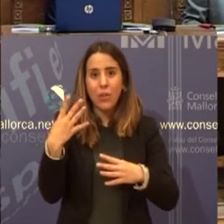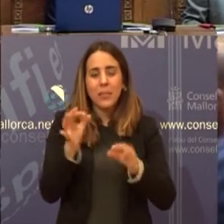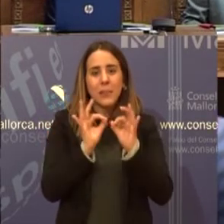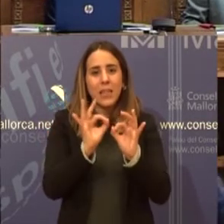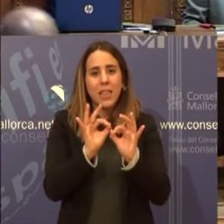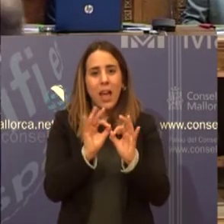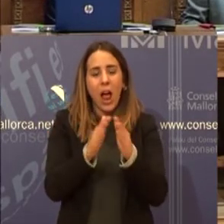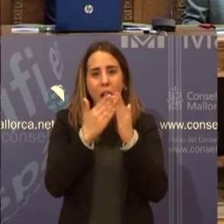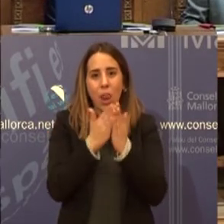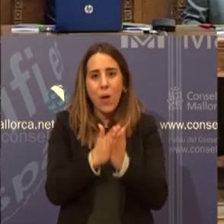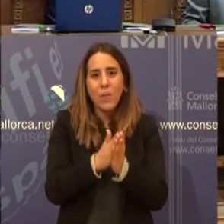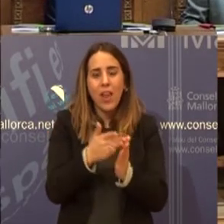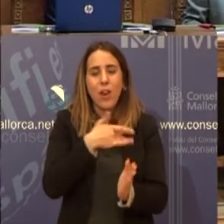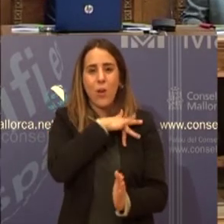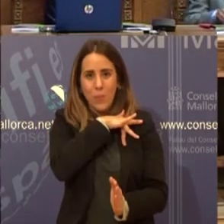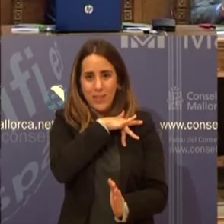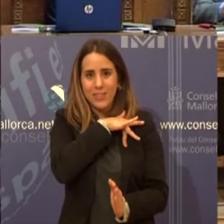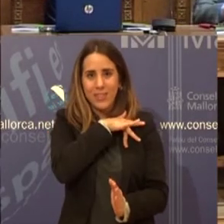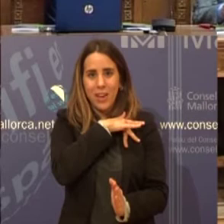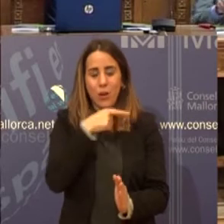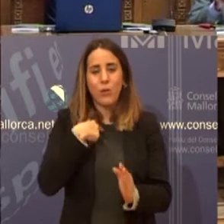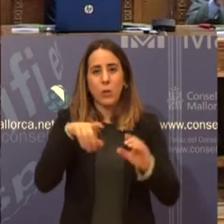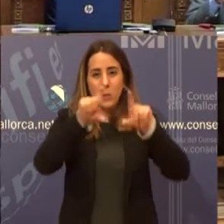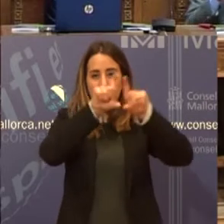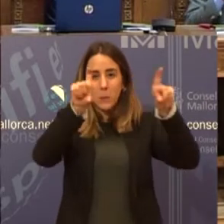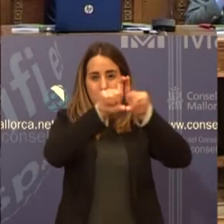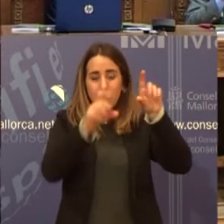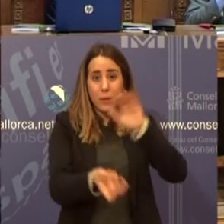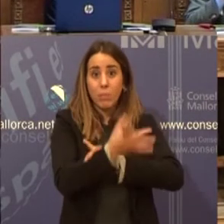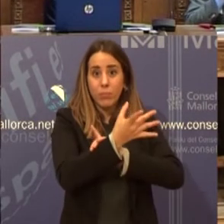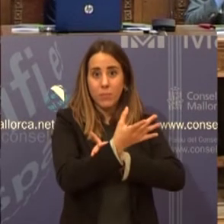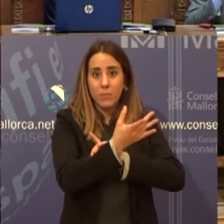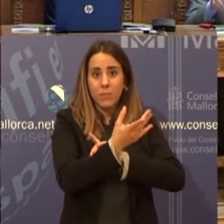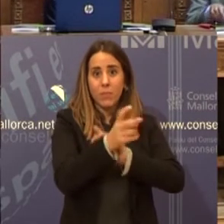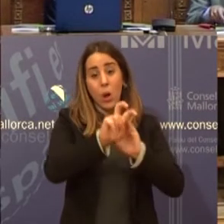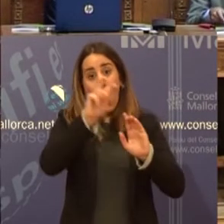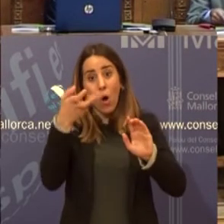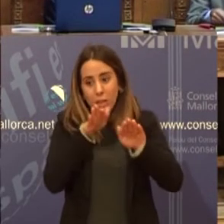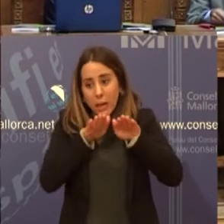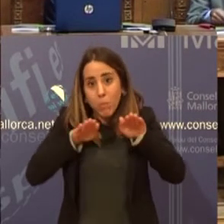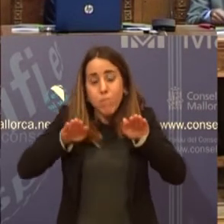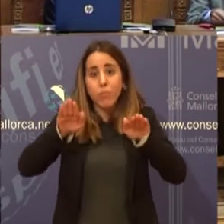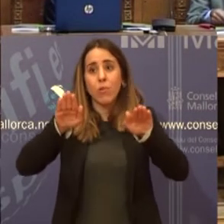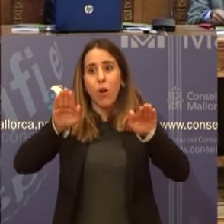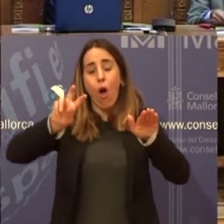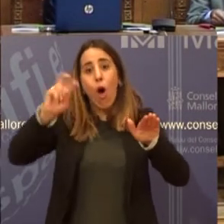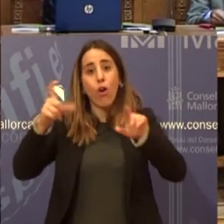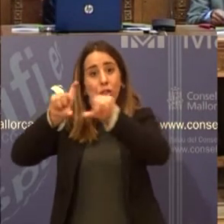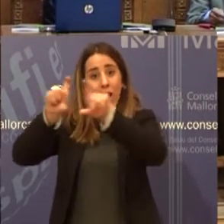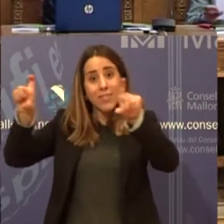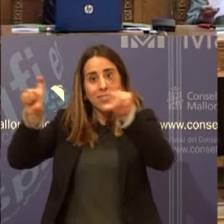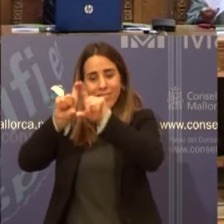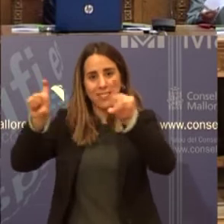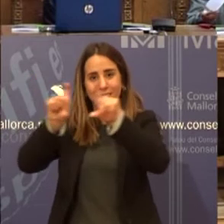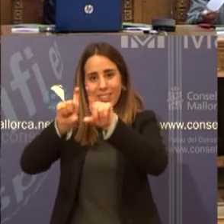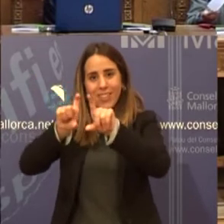novel·la romàntica. Quan vàrem formar el nostre celler de Romàntica Edicions, vàrem voler també paral·lelament